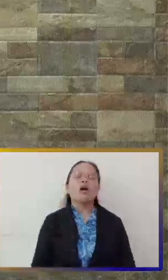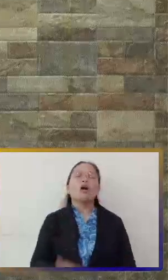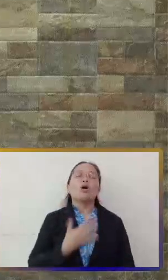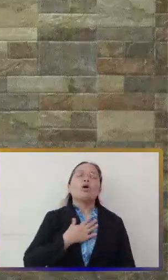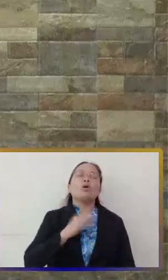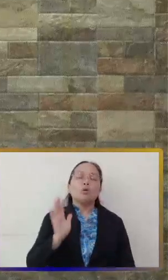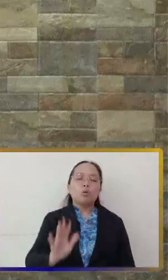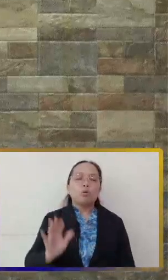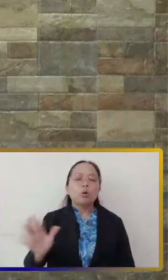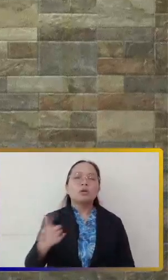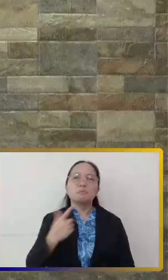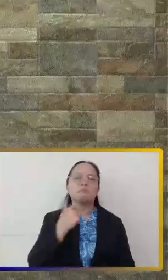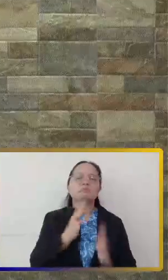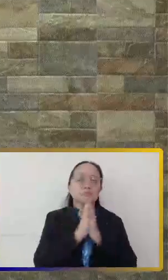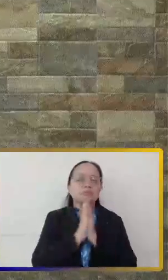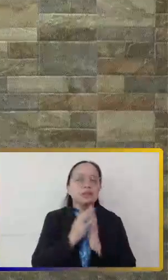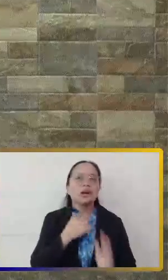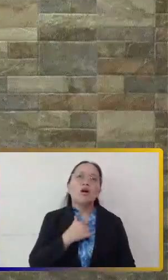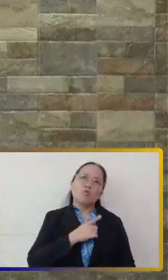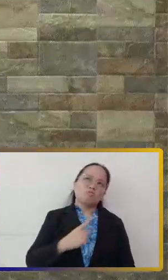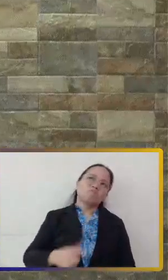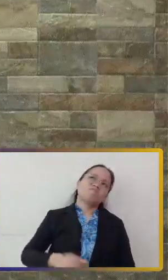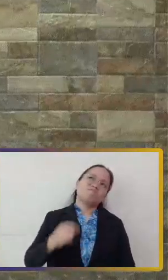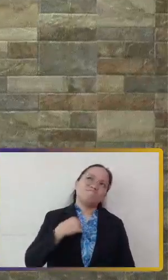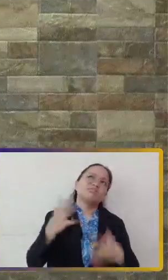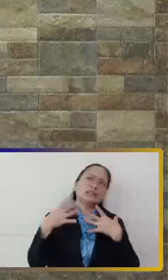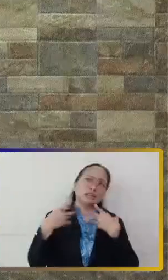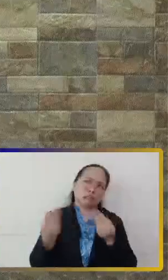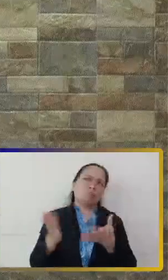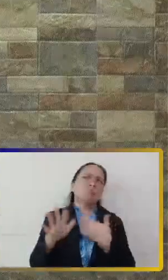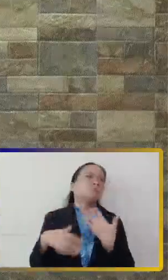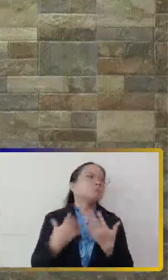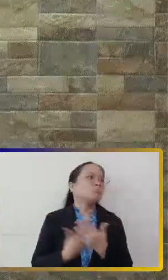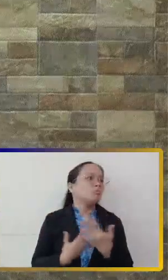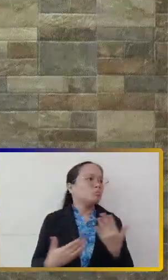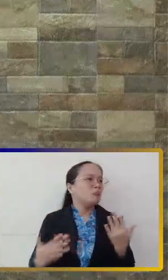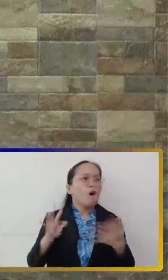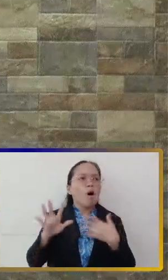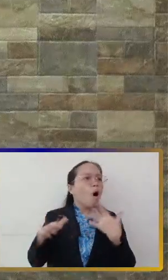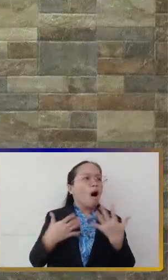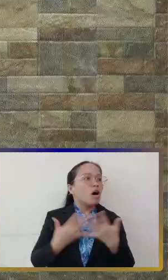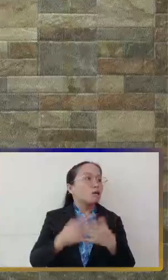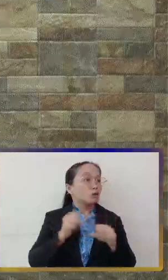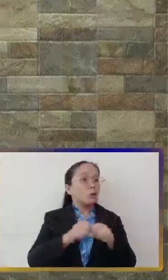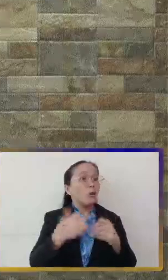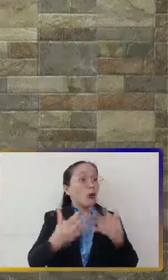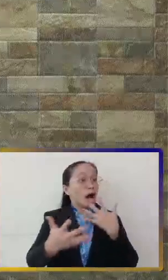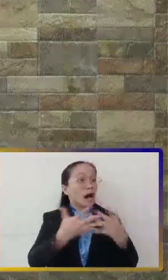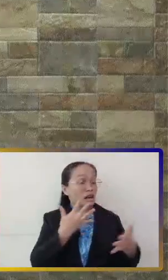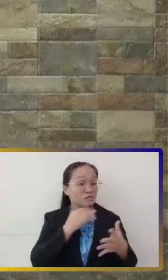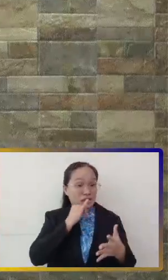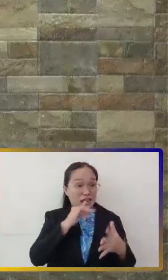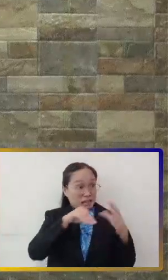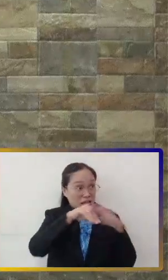everything to you. You know, anyway, sabi ko, anumang nandoon ay pag-aari mo.